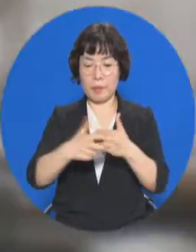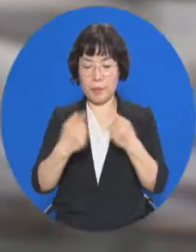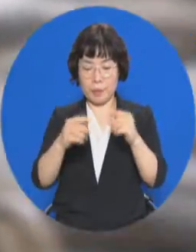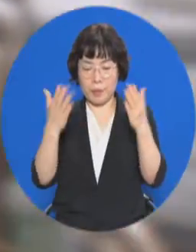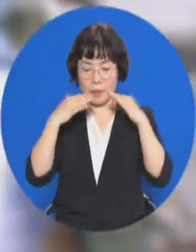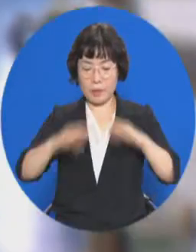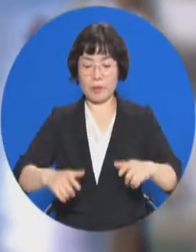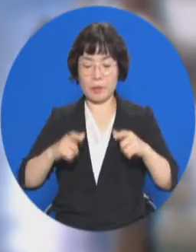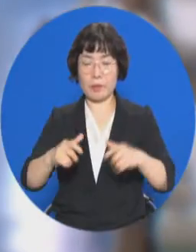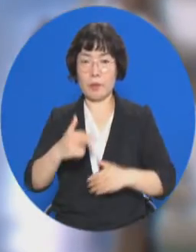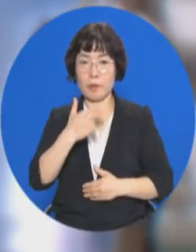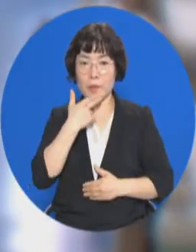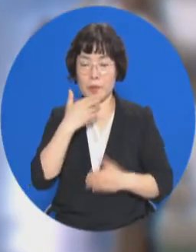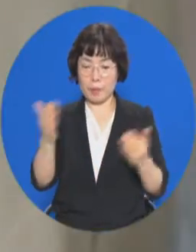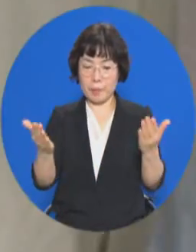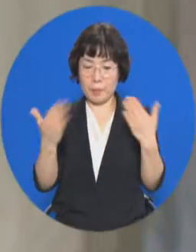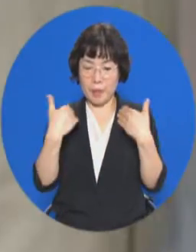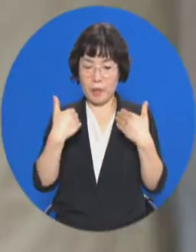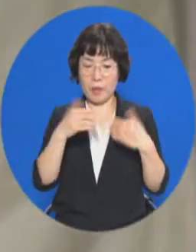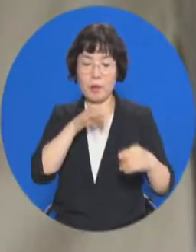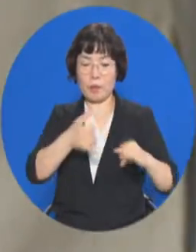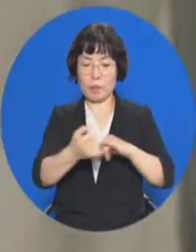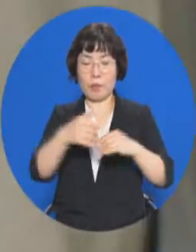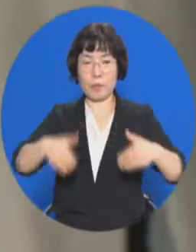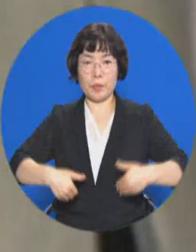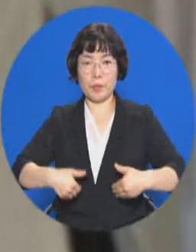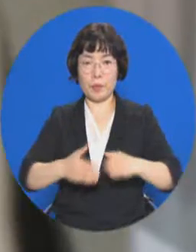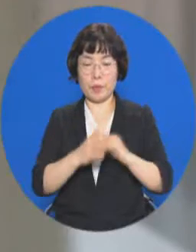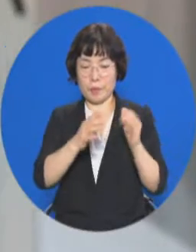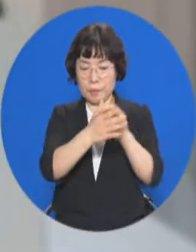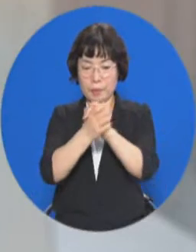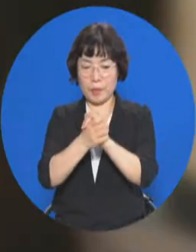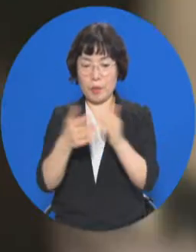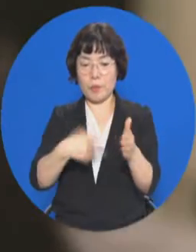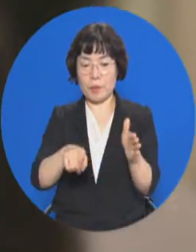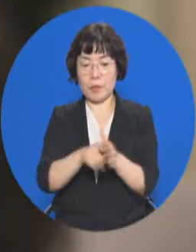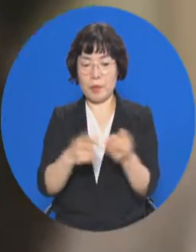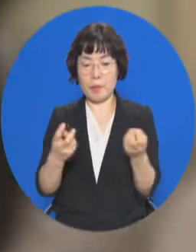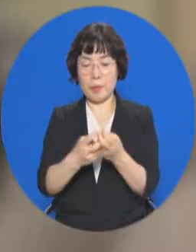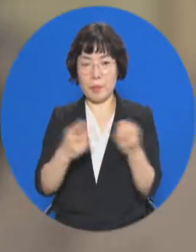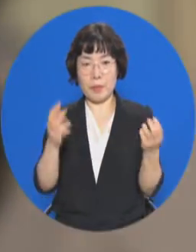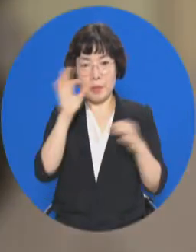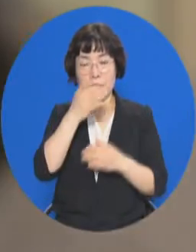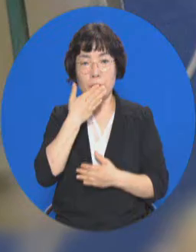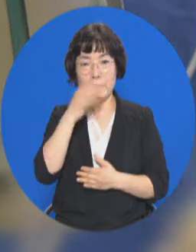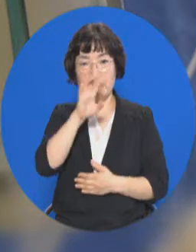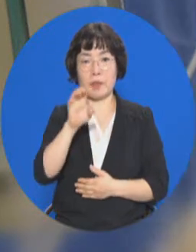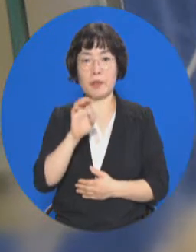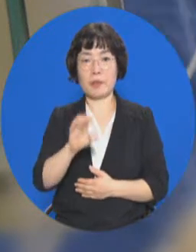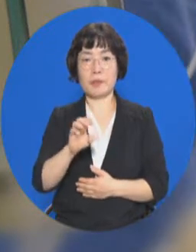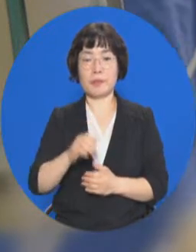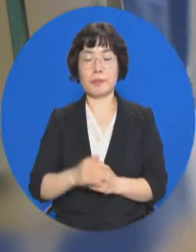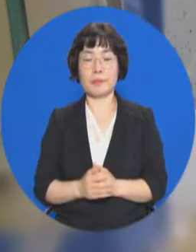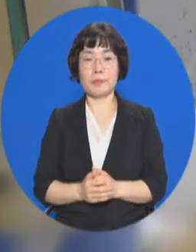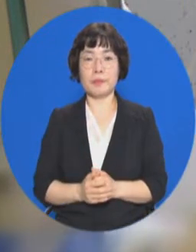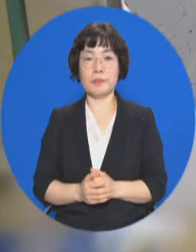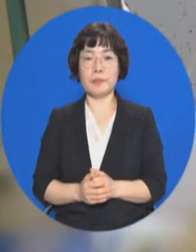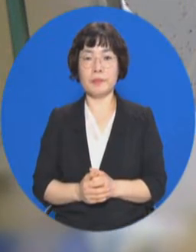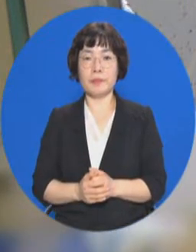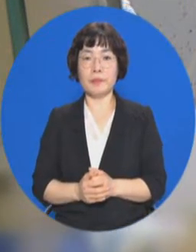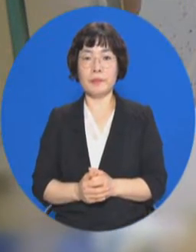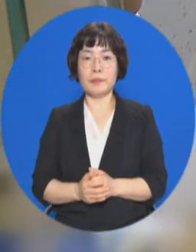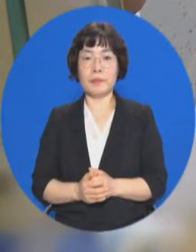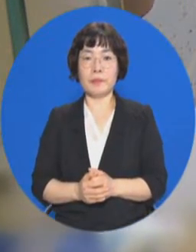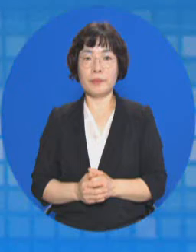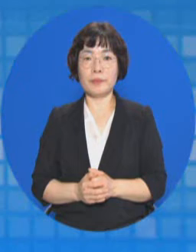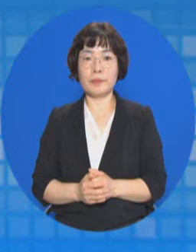없는 전남권에 유치 당위성이 커진 만큼 상생의 해법을 찾을 수 있을지가 앞으로 관건입니다. MBC 뉴스 박민주입니다.